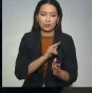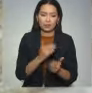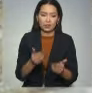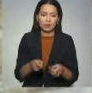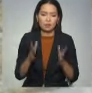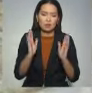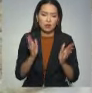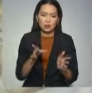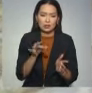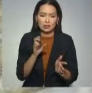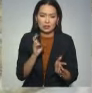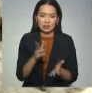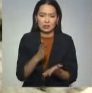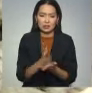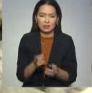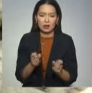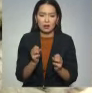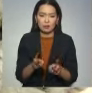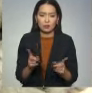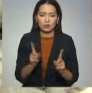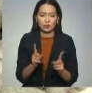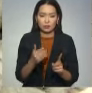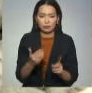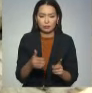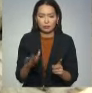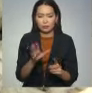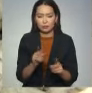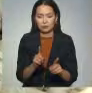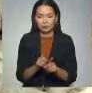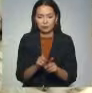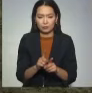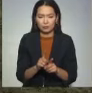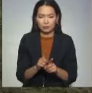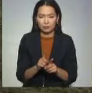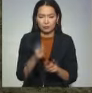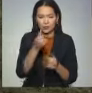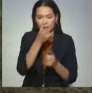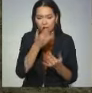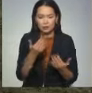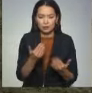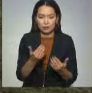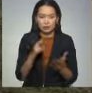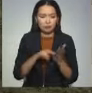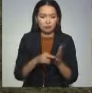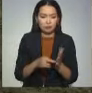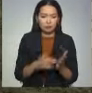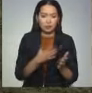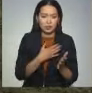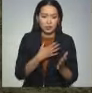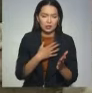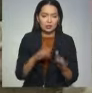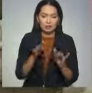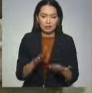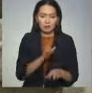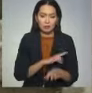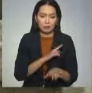риски. Поддержка, конечно, оказывается. Только благодаря поддержке по госпрограмме мы смогли реализовать нашу идею в